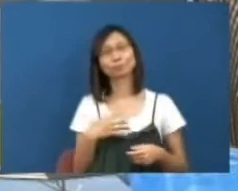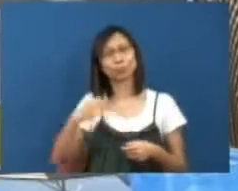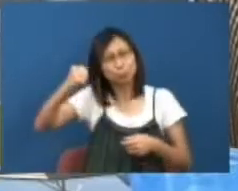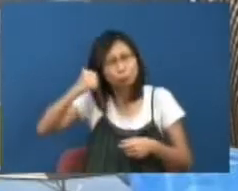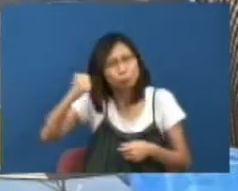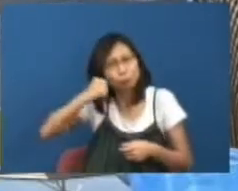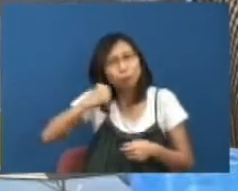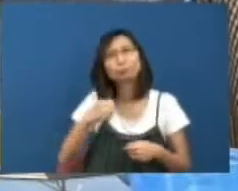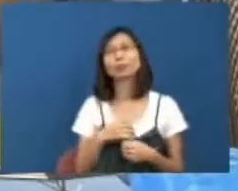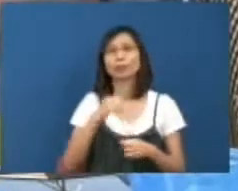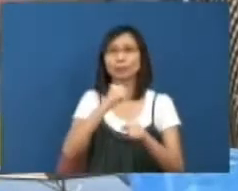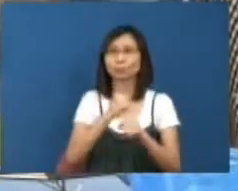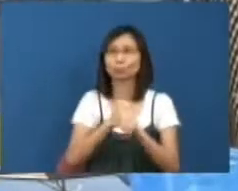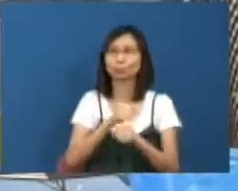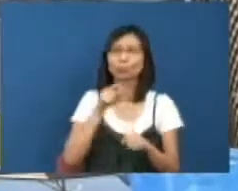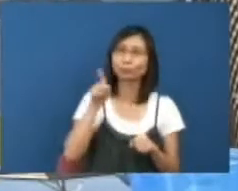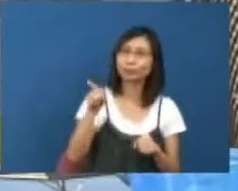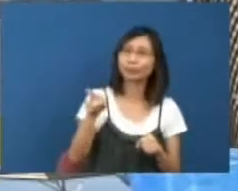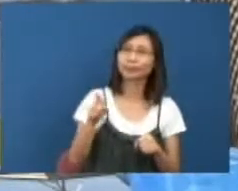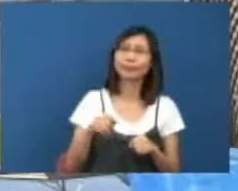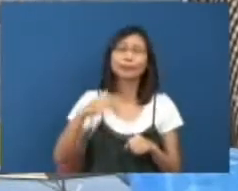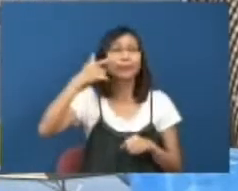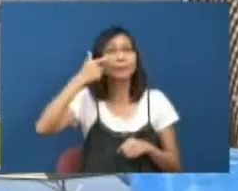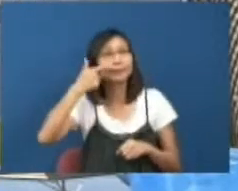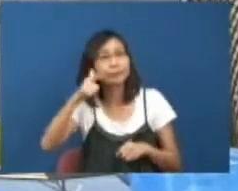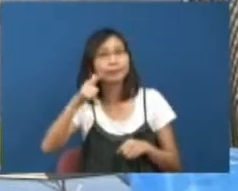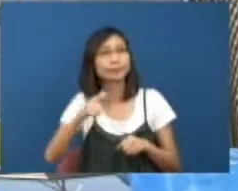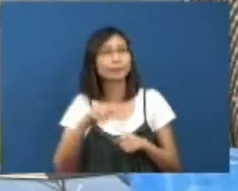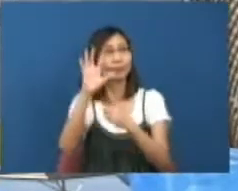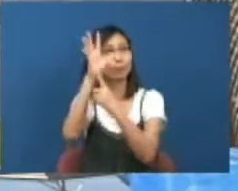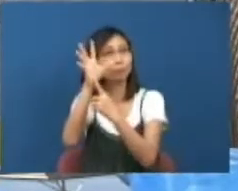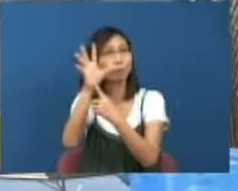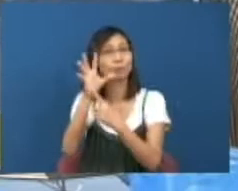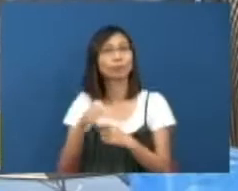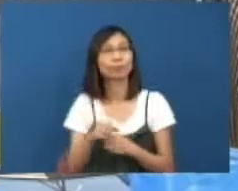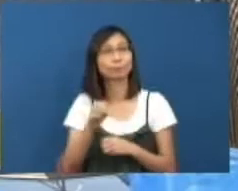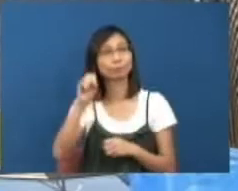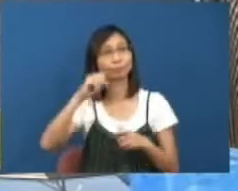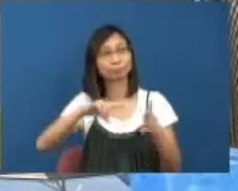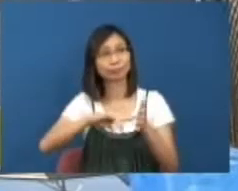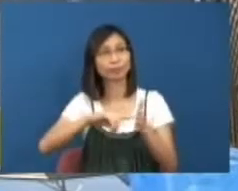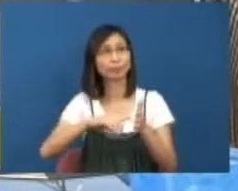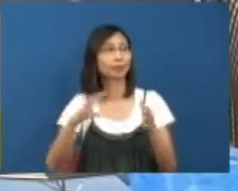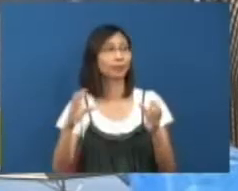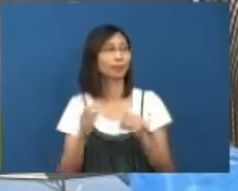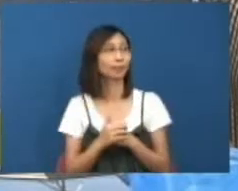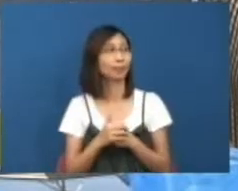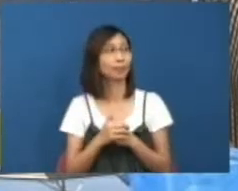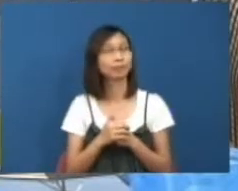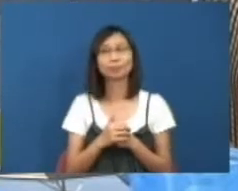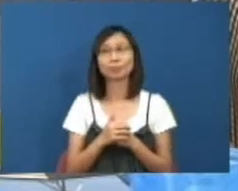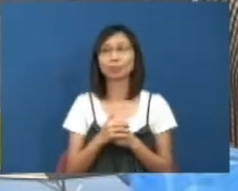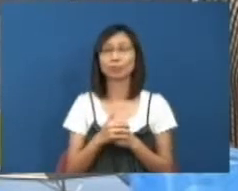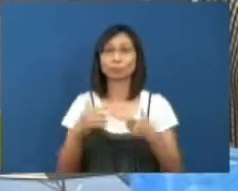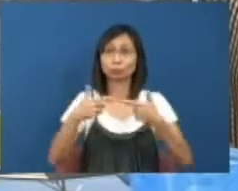血嚟 就做咗呢一種新型嘅風力發電機啊。咁就佢咧就最適合喺啲